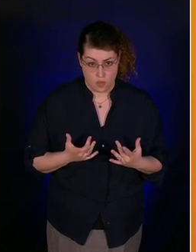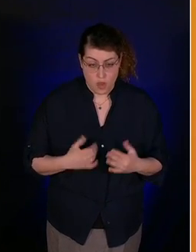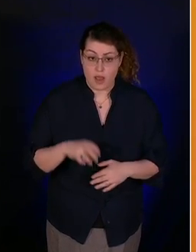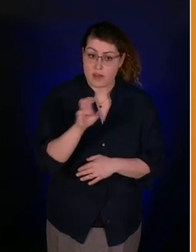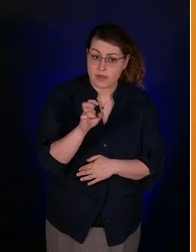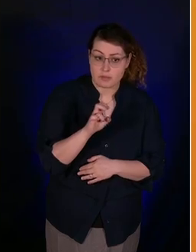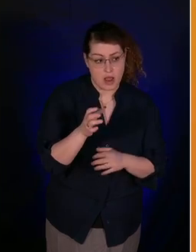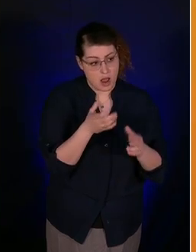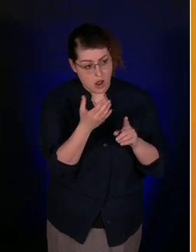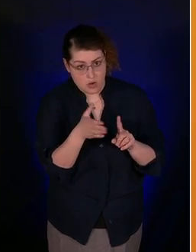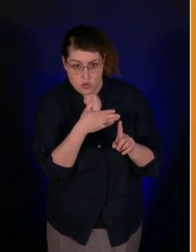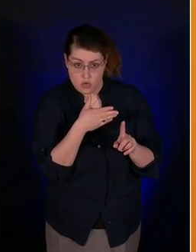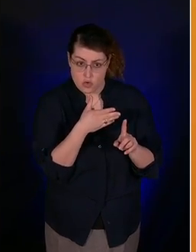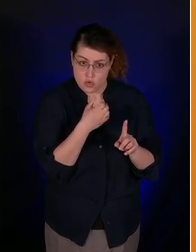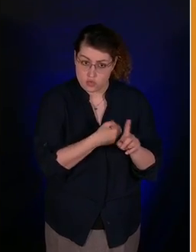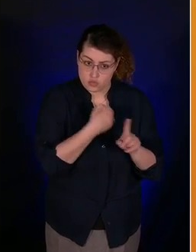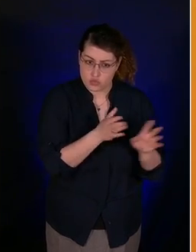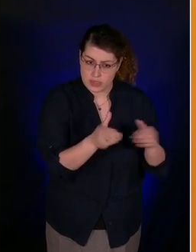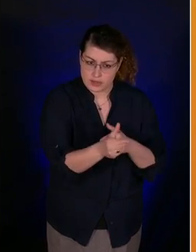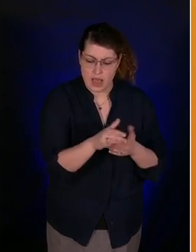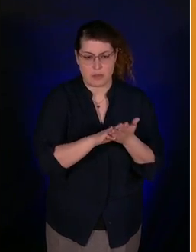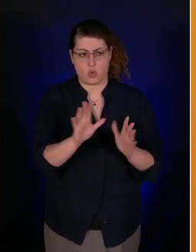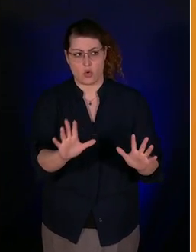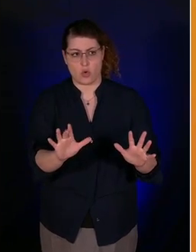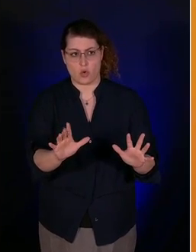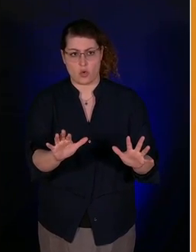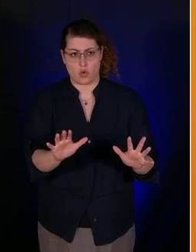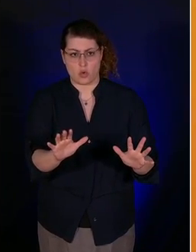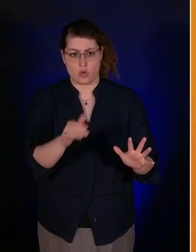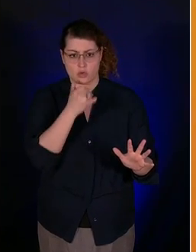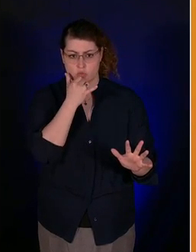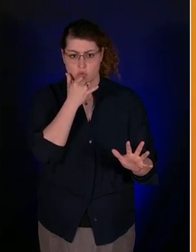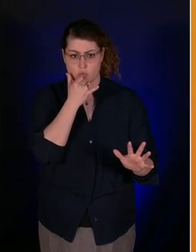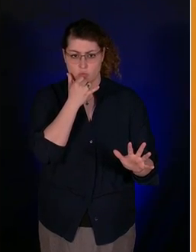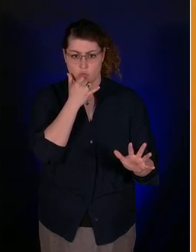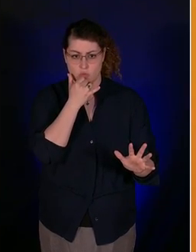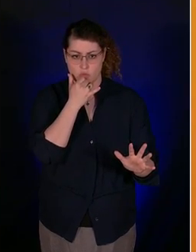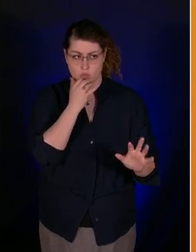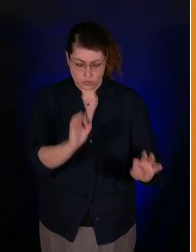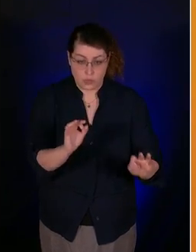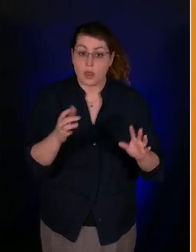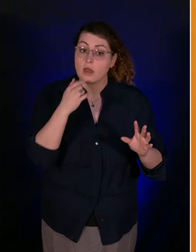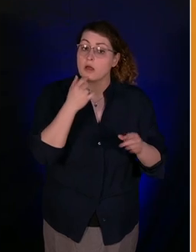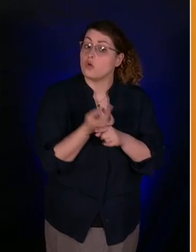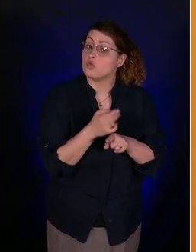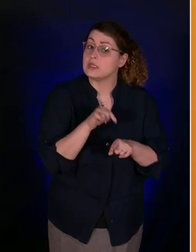environnementales de lutte des classes, mais cet outil peut être, je parle du radar environnemental, l'outil peut être